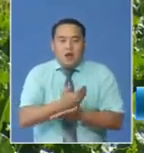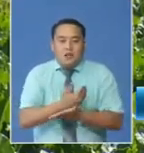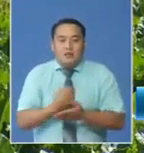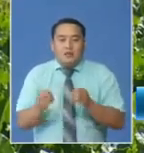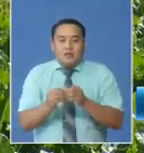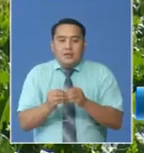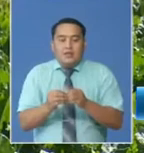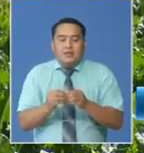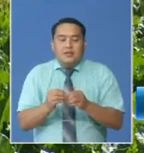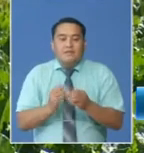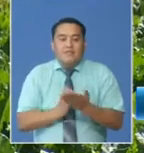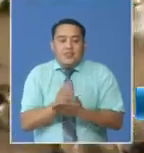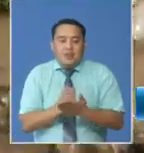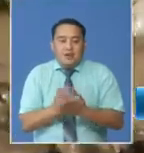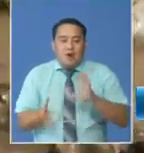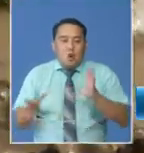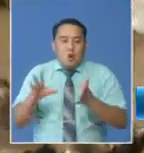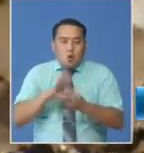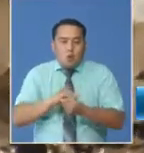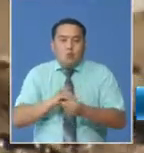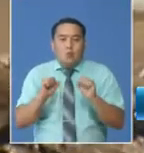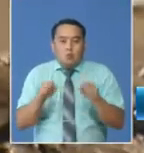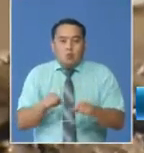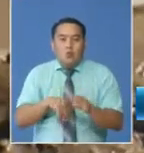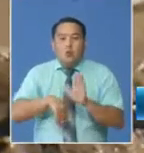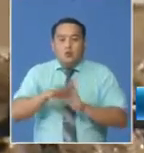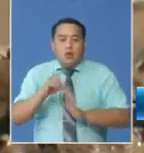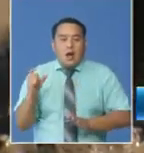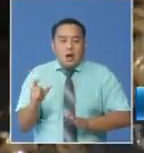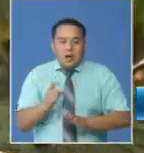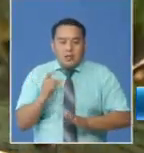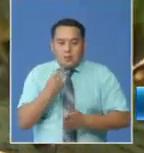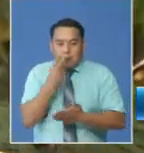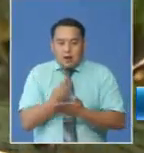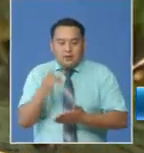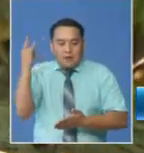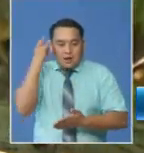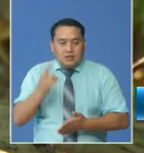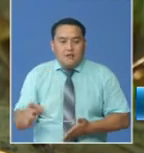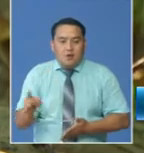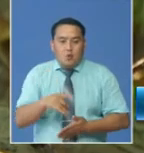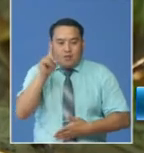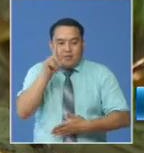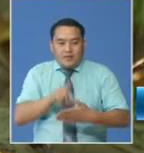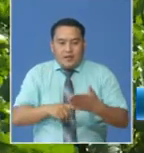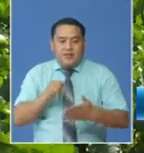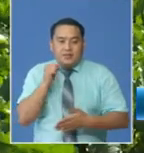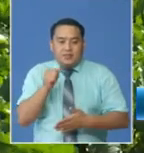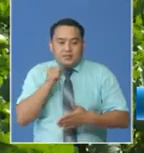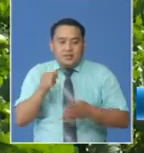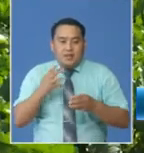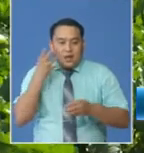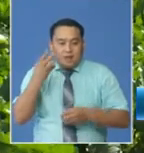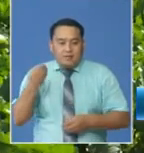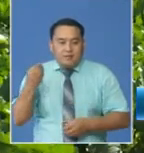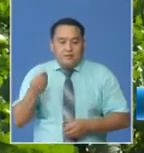10 гектаров Совета ветеранов. Общими усилиями можно значительно улучшить экономические показатели Сарканского района, уверены свекловоды. В